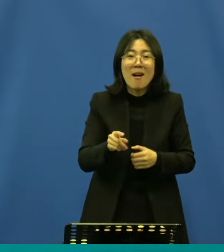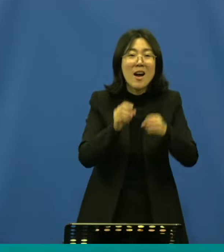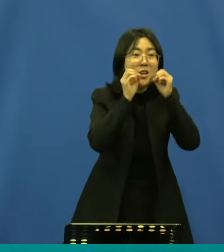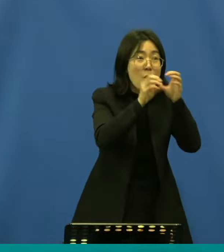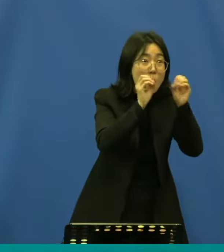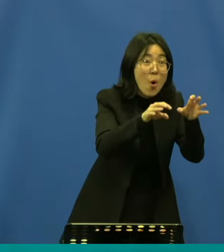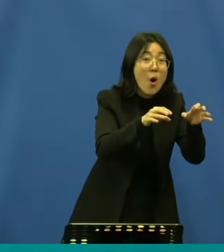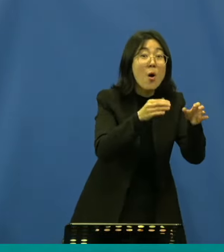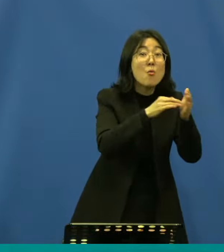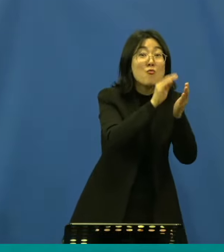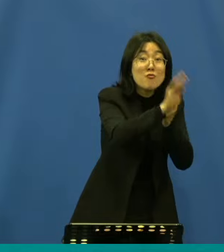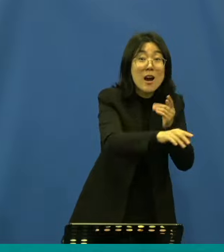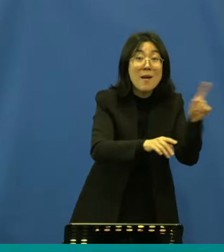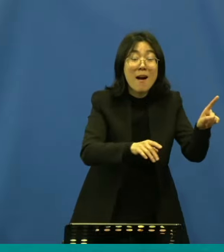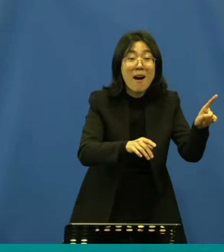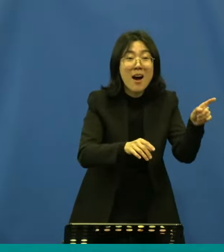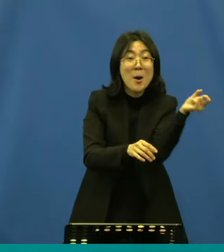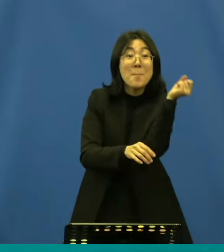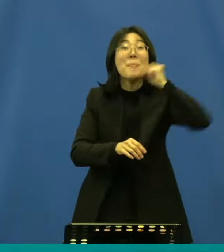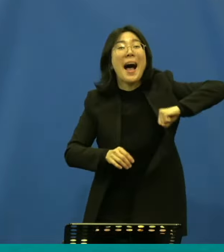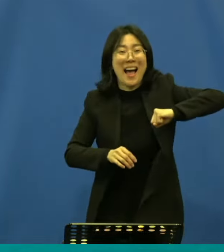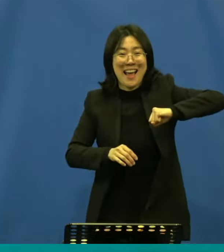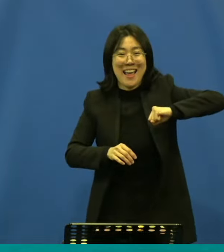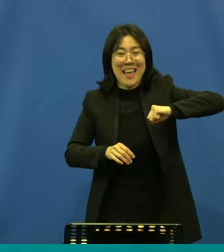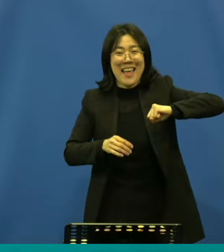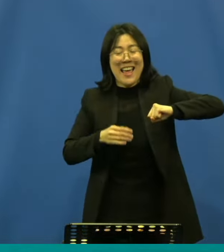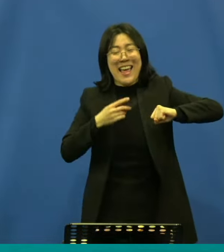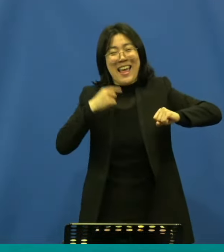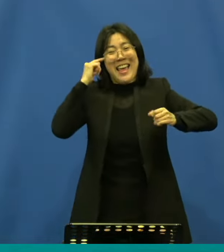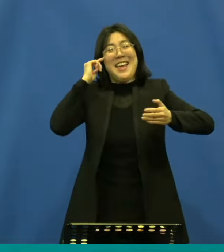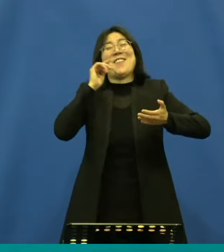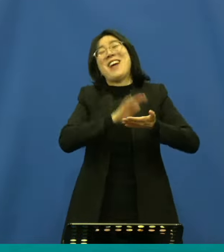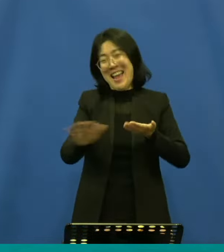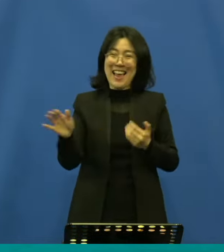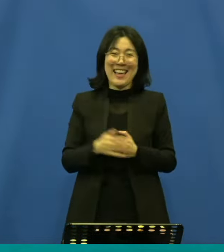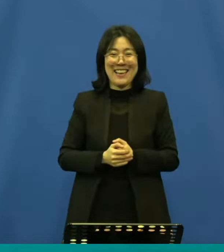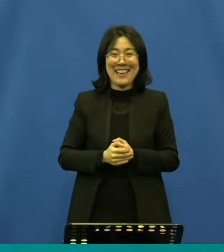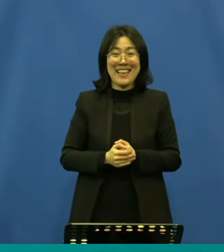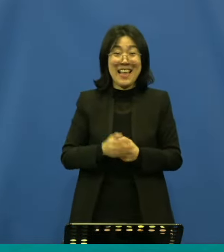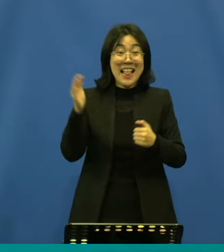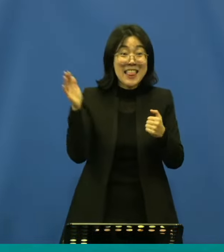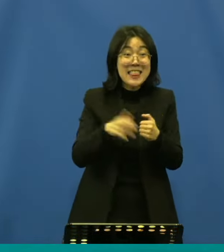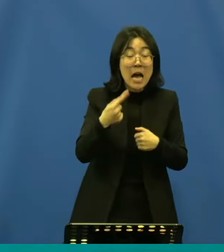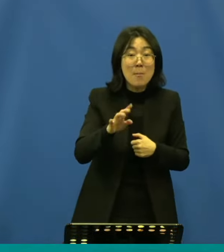것입니다. 만약에 그 니느웨가 심판을 받는 모습을 요나가 봤다면